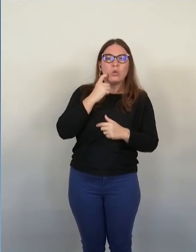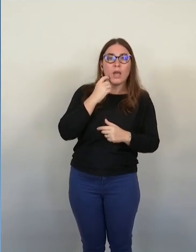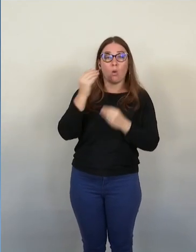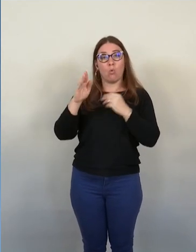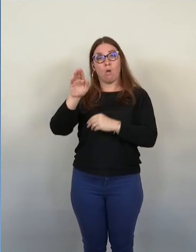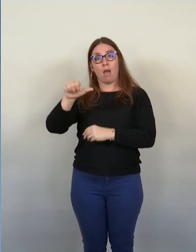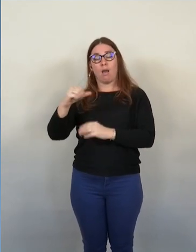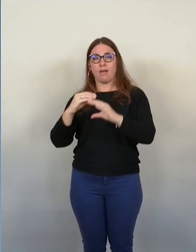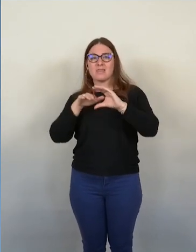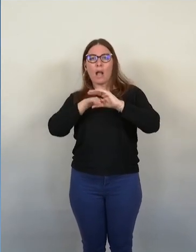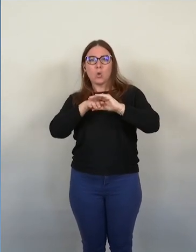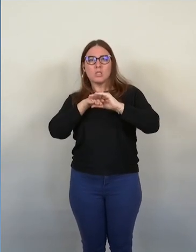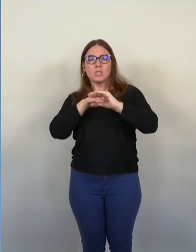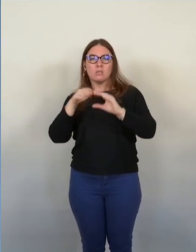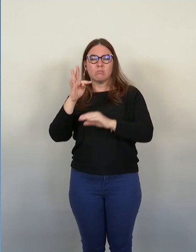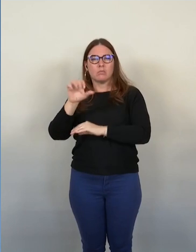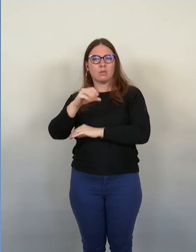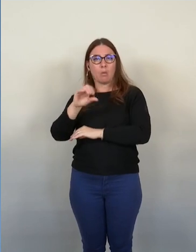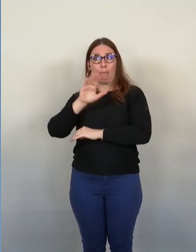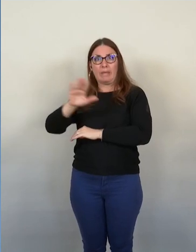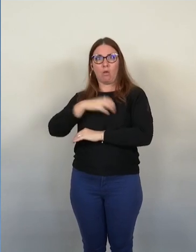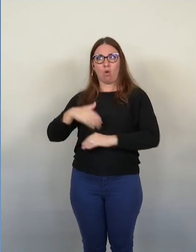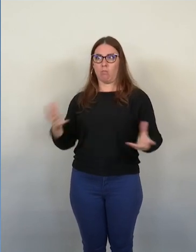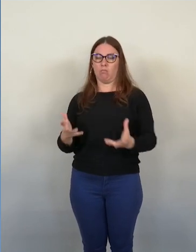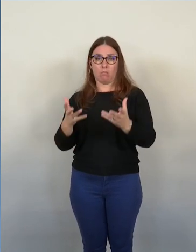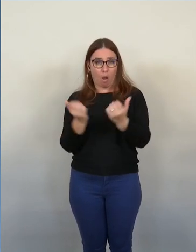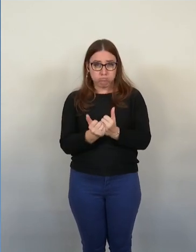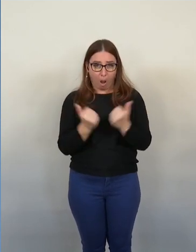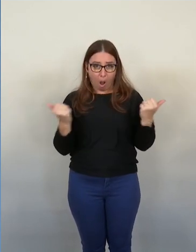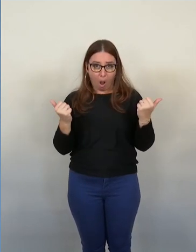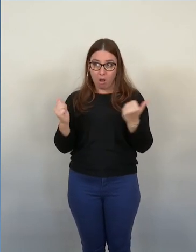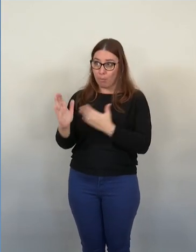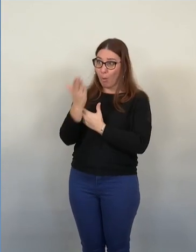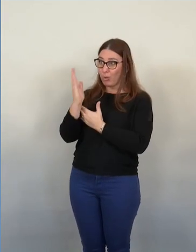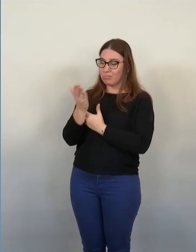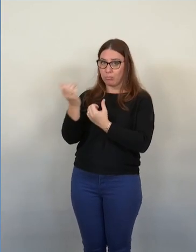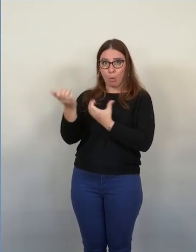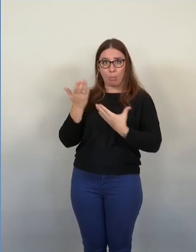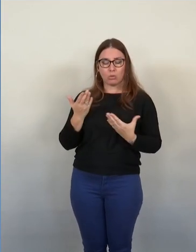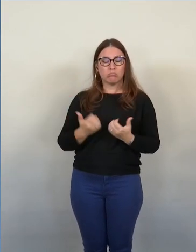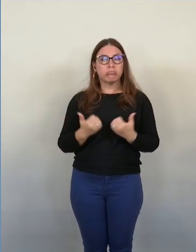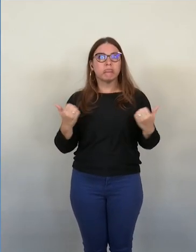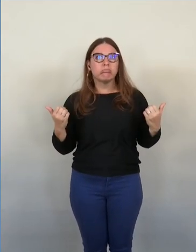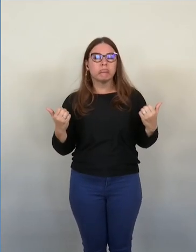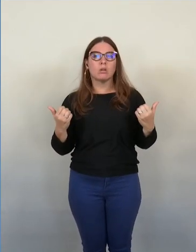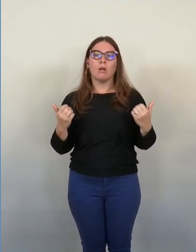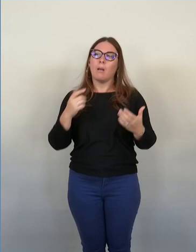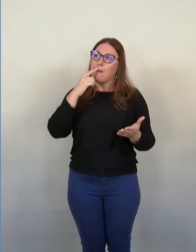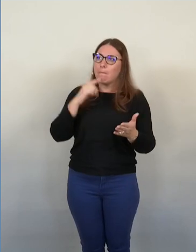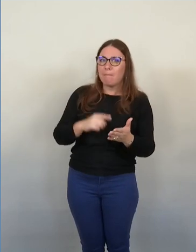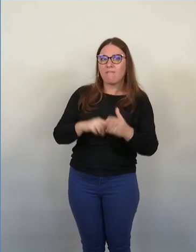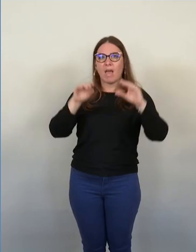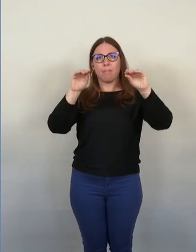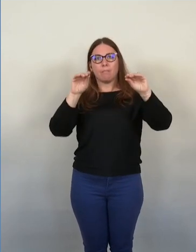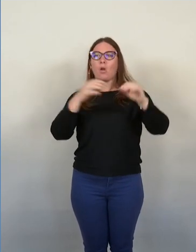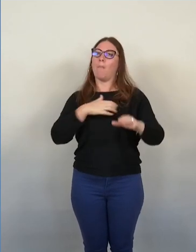de Grenoble pardonnez-moi mais on est quand même complètement à l'opposé de ce que vous êtes en train de plébicité j'aurais préféré euh voir le